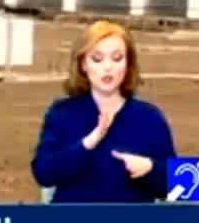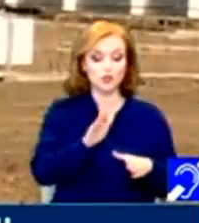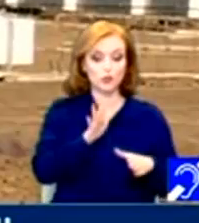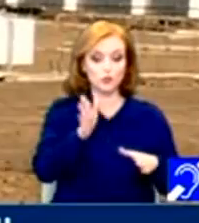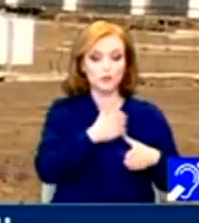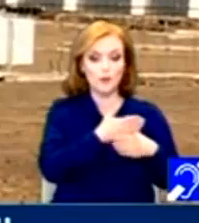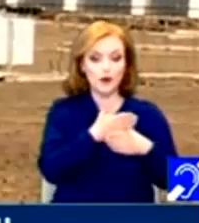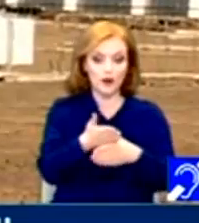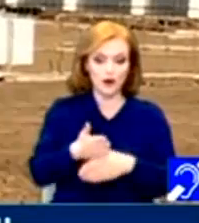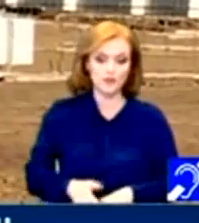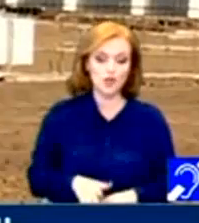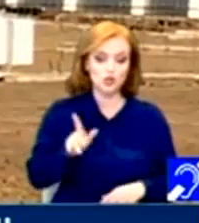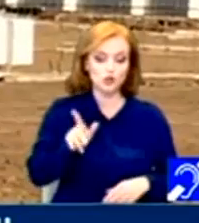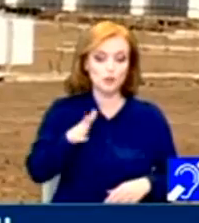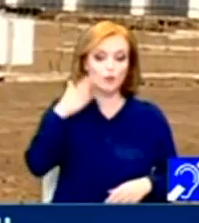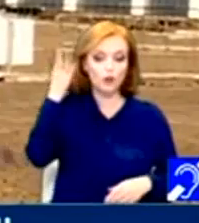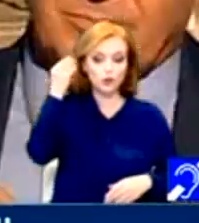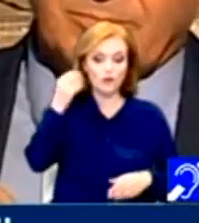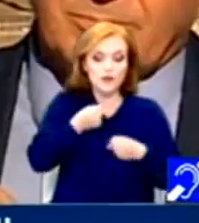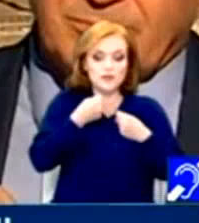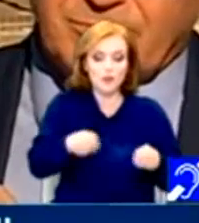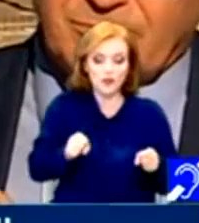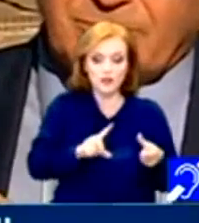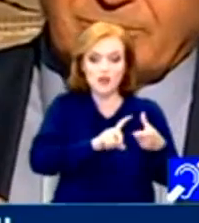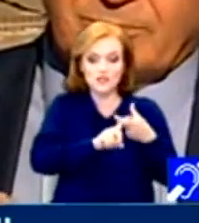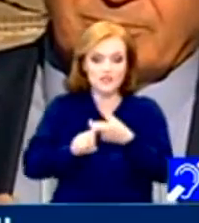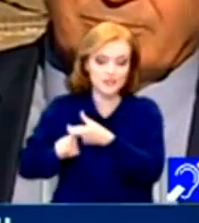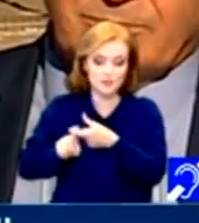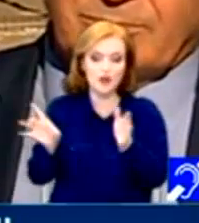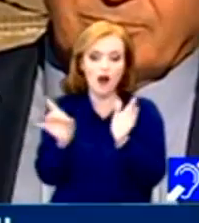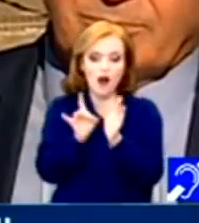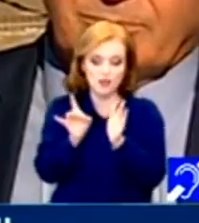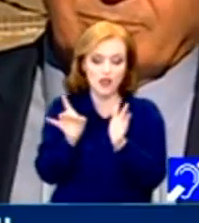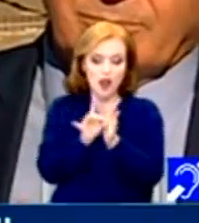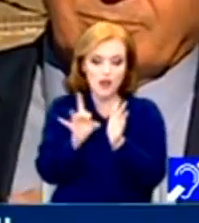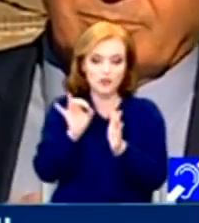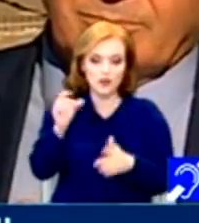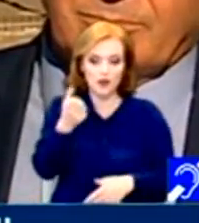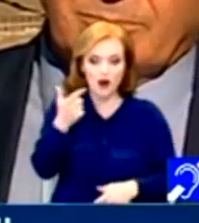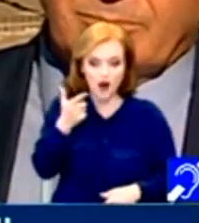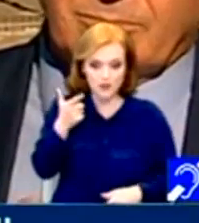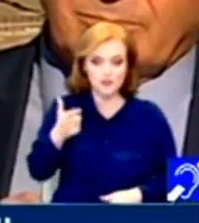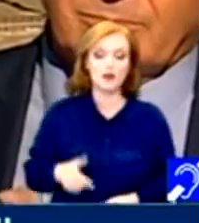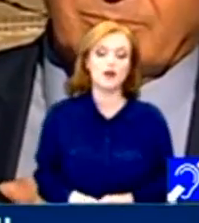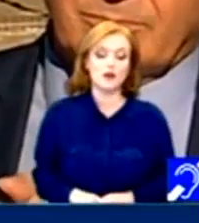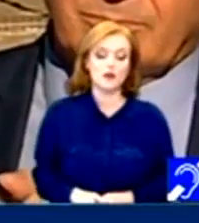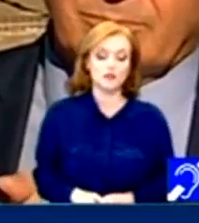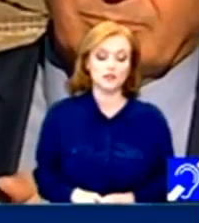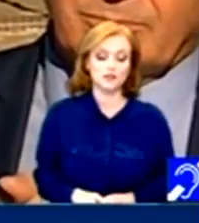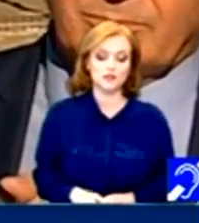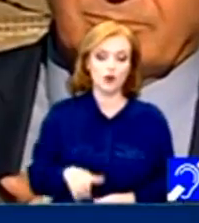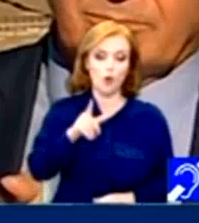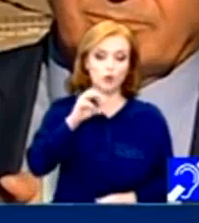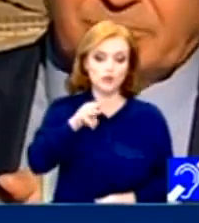să scape de dependența de gazele din Rusia. Eu am văzut că acest guvern este foarte angajat,